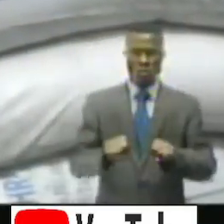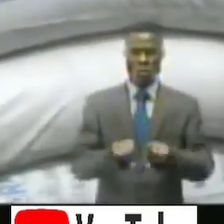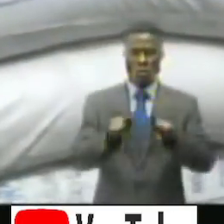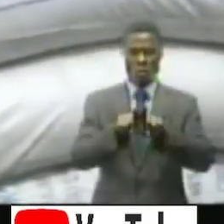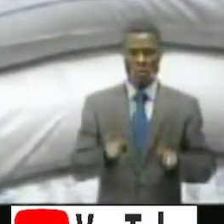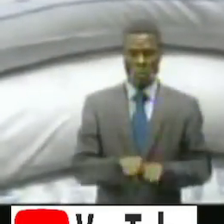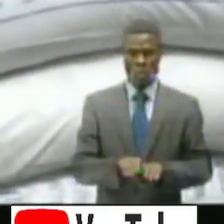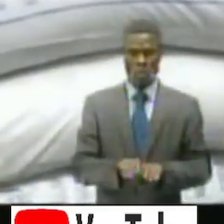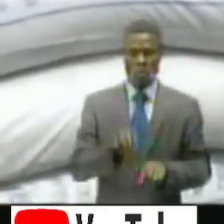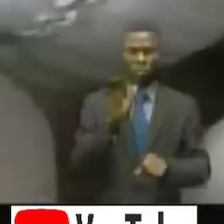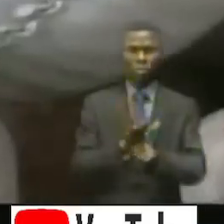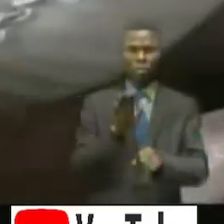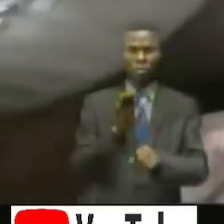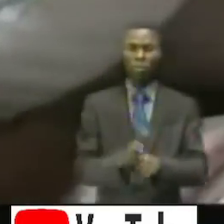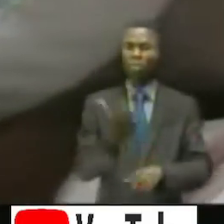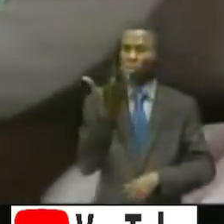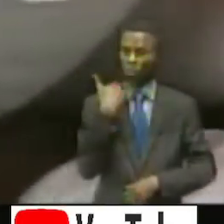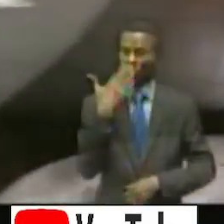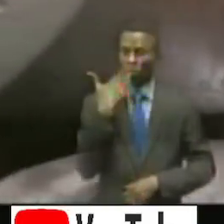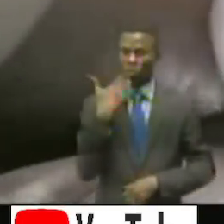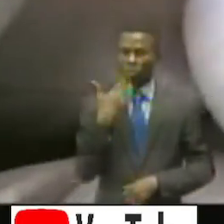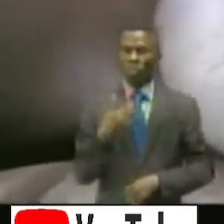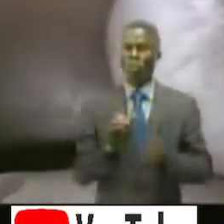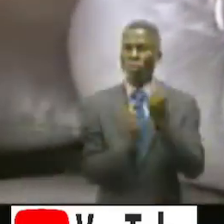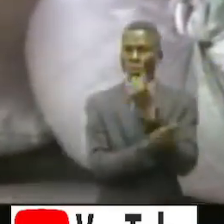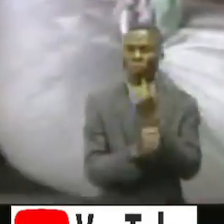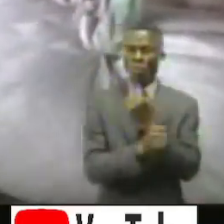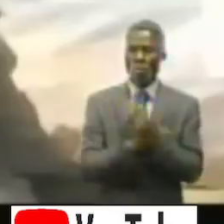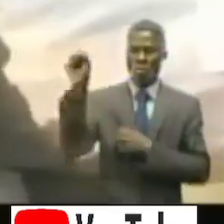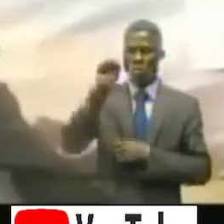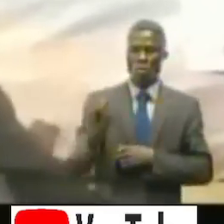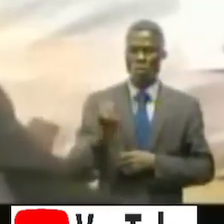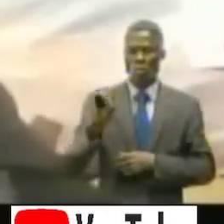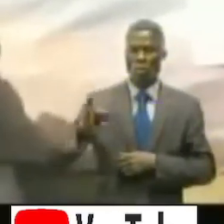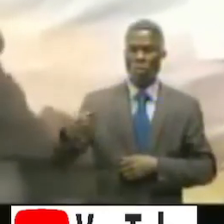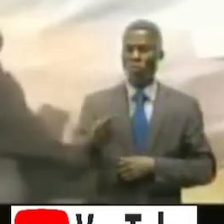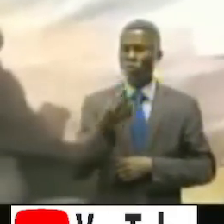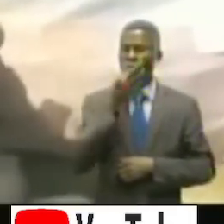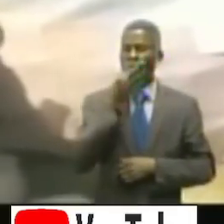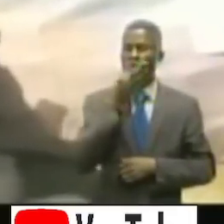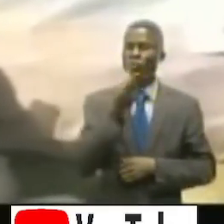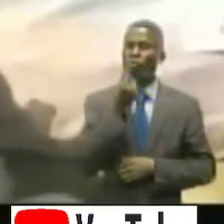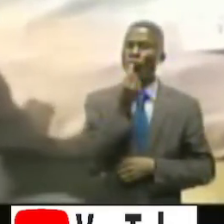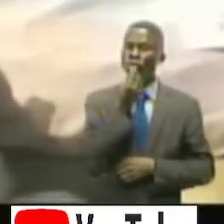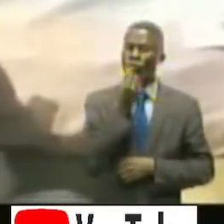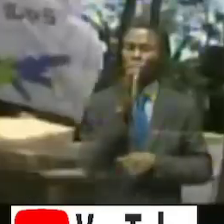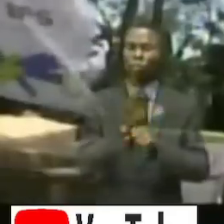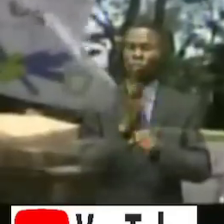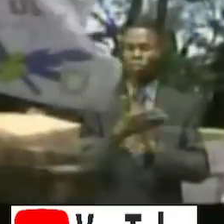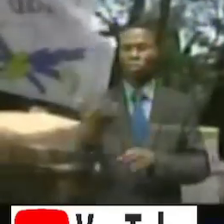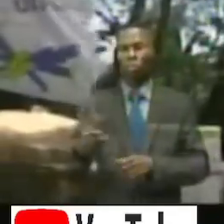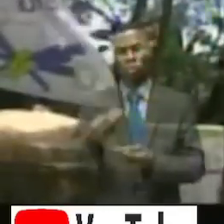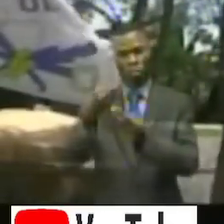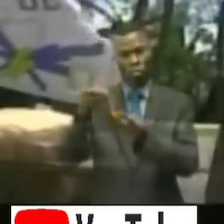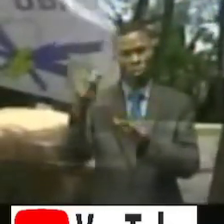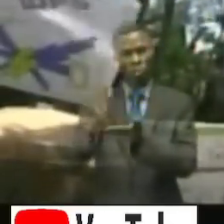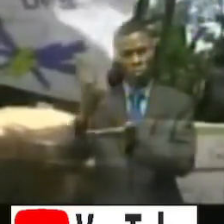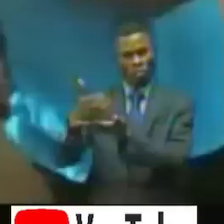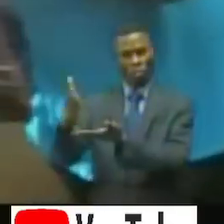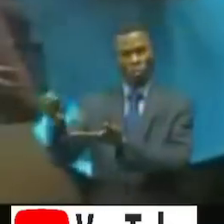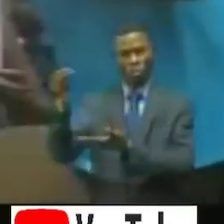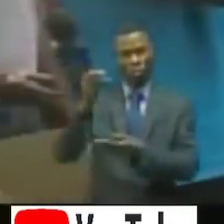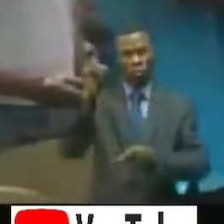d'une grande quantité de riz, des semoules, des soja, des sels, des sucres et d'autres denrées ont été remises à